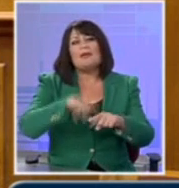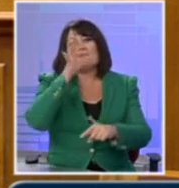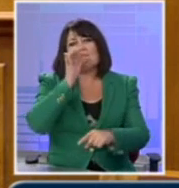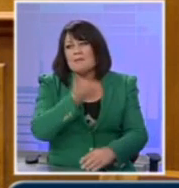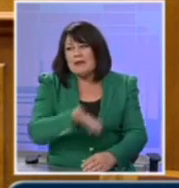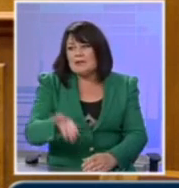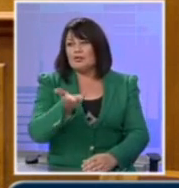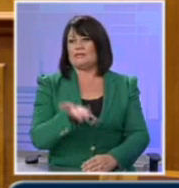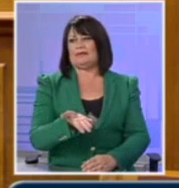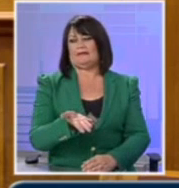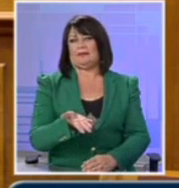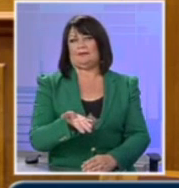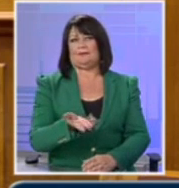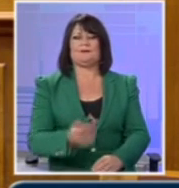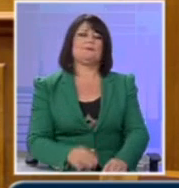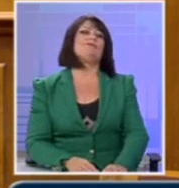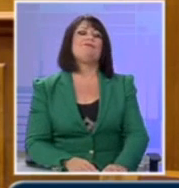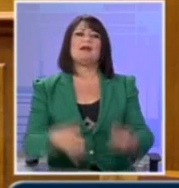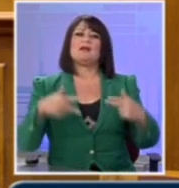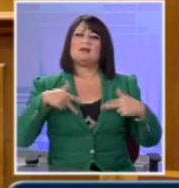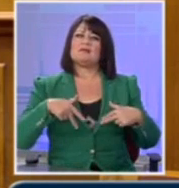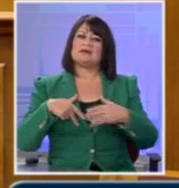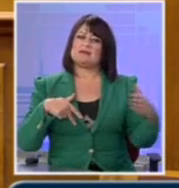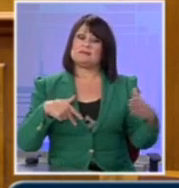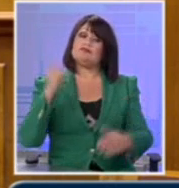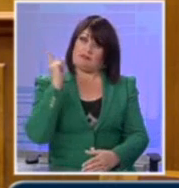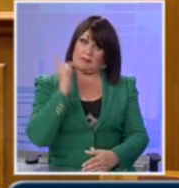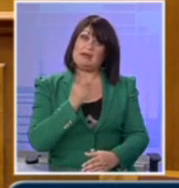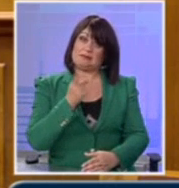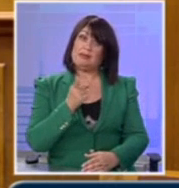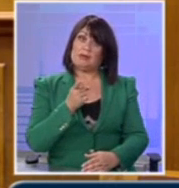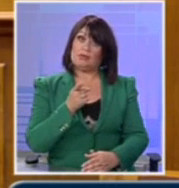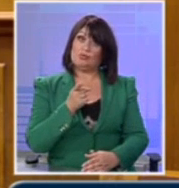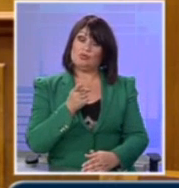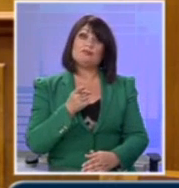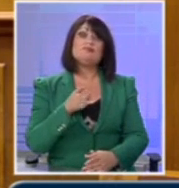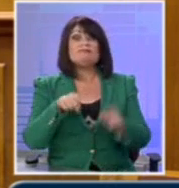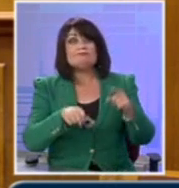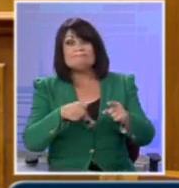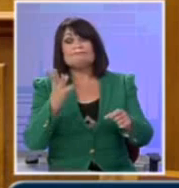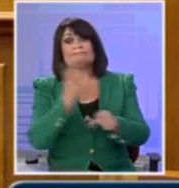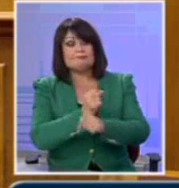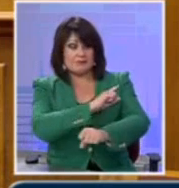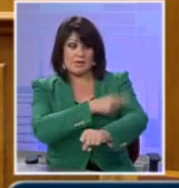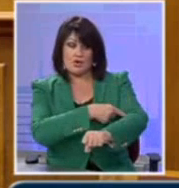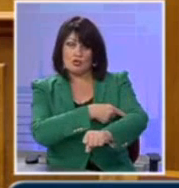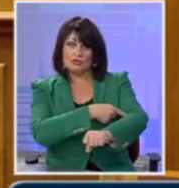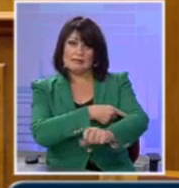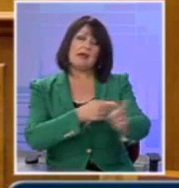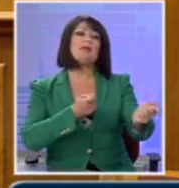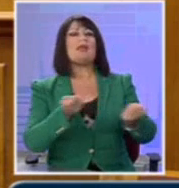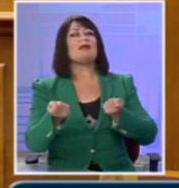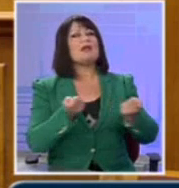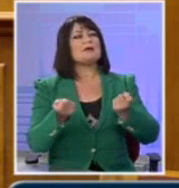πραγματικότητα και η κυβέρνηση της αριστεράς θα κριθεί από την επιτυχία της, την ικανότητά της μάλλον να διαχειριστεί